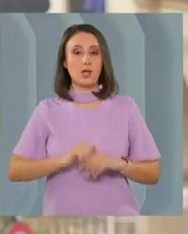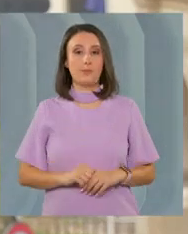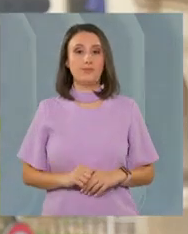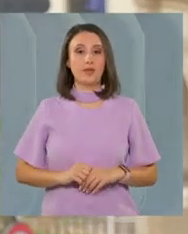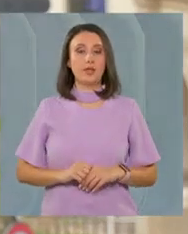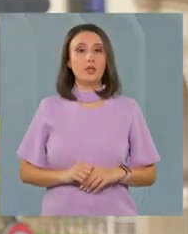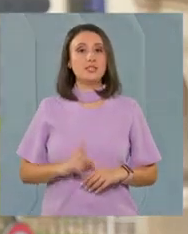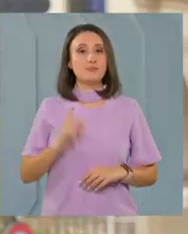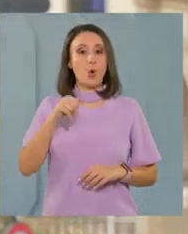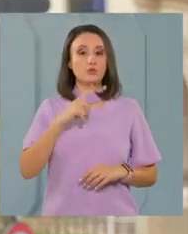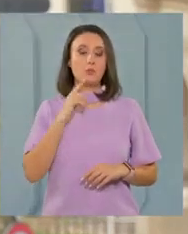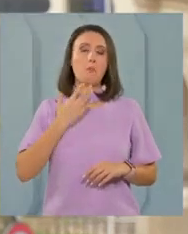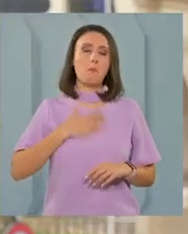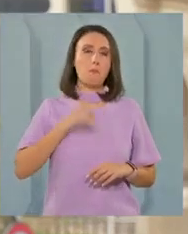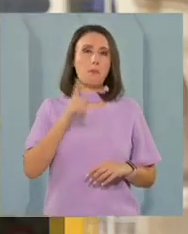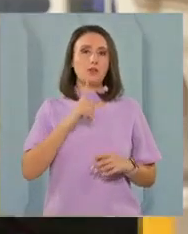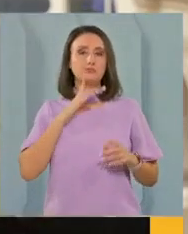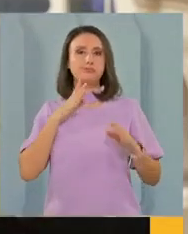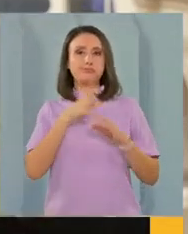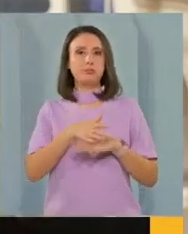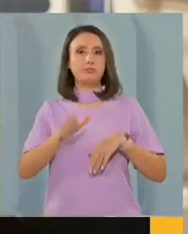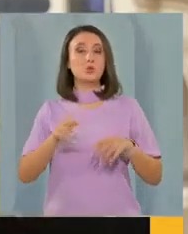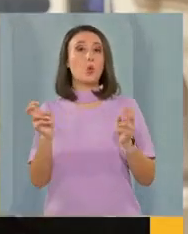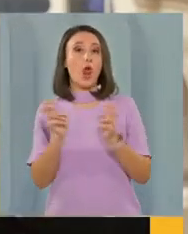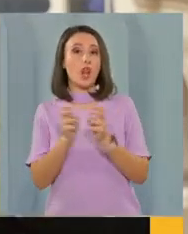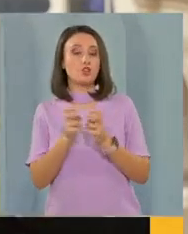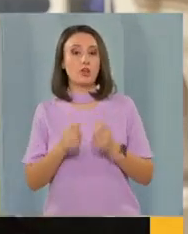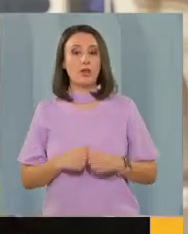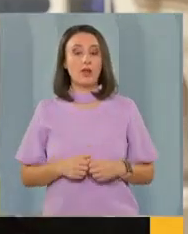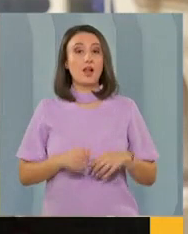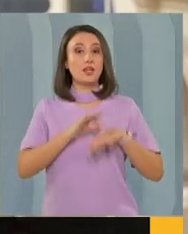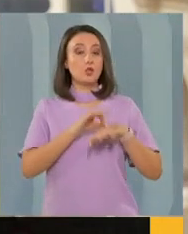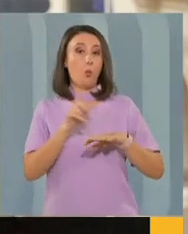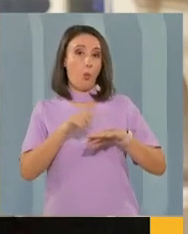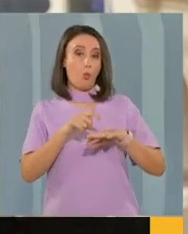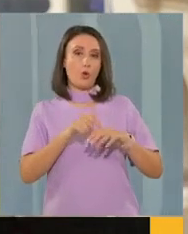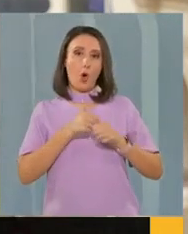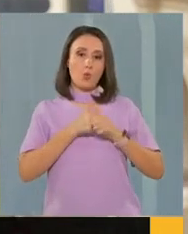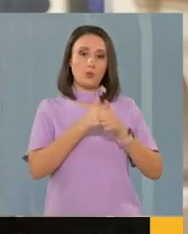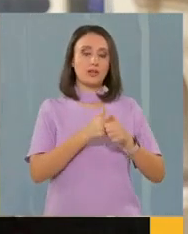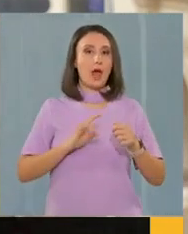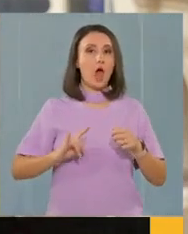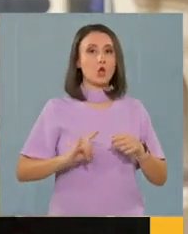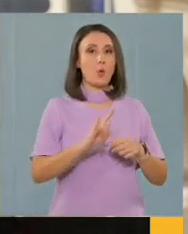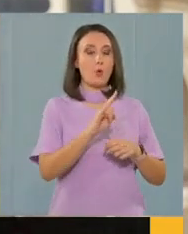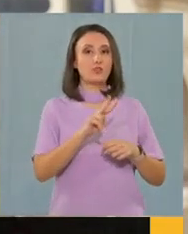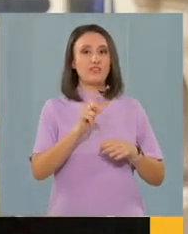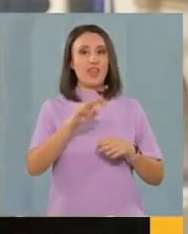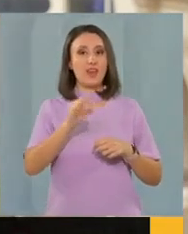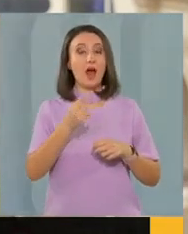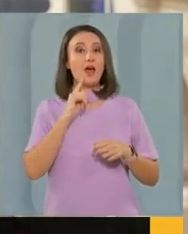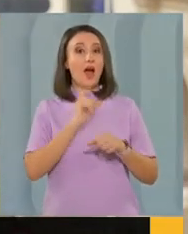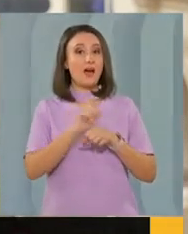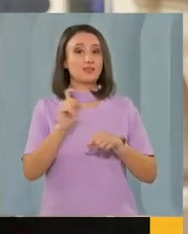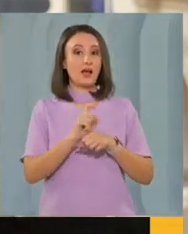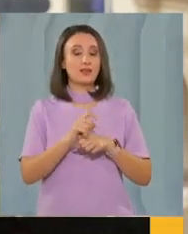George Simion și-a făcut un hobby din a-l hărțui pe ministrul energiei. Liderul AUR l-a urmărit pe Virgil Popescu pe aeroportul din Viena și l-a